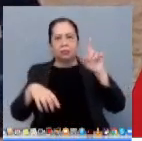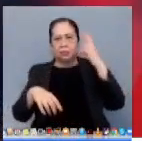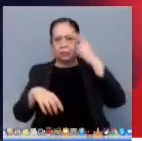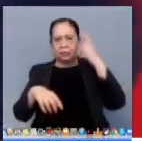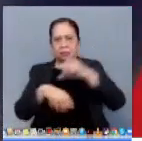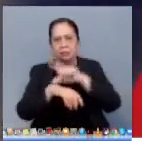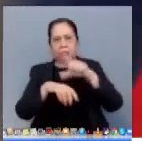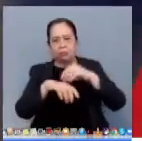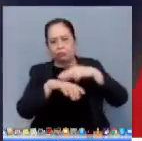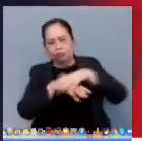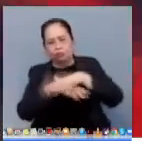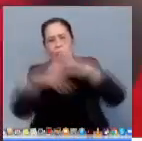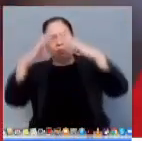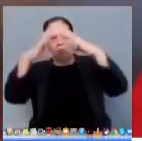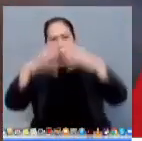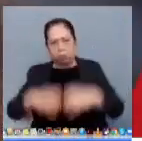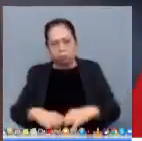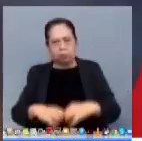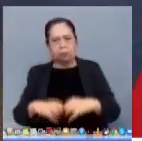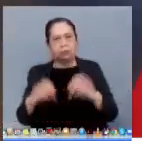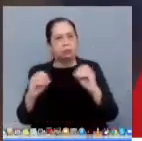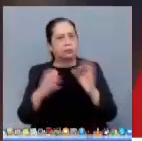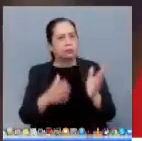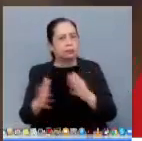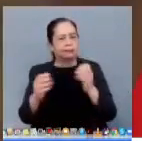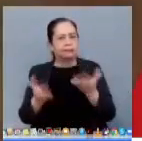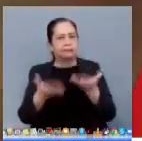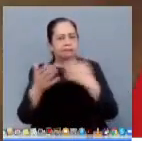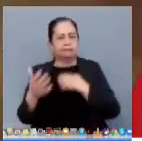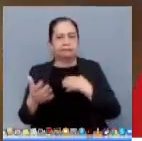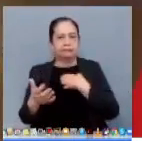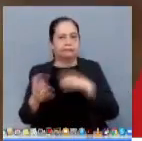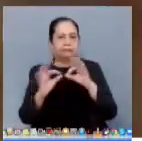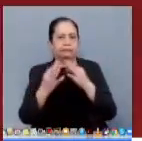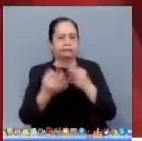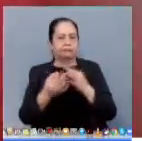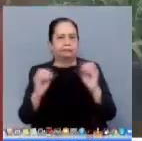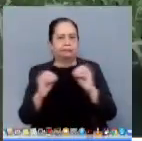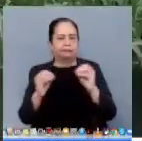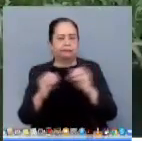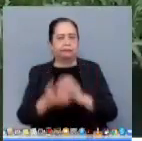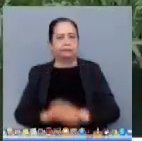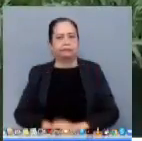nito. Wala naman daw plano maghain ng reklamo ang pamilya ng biktima.